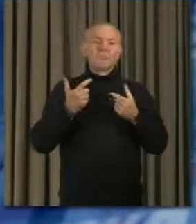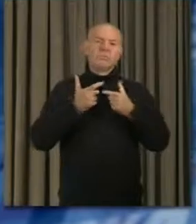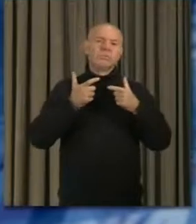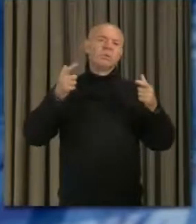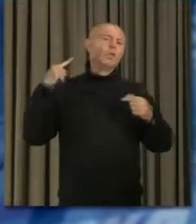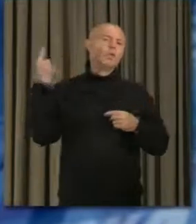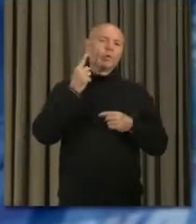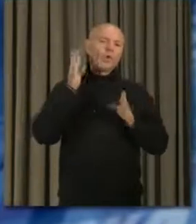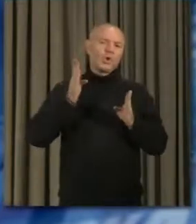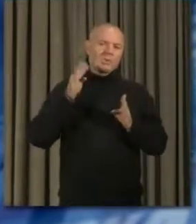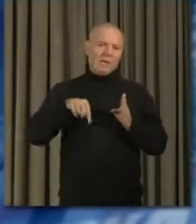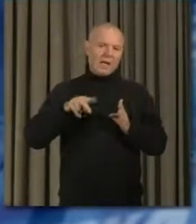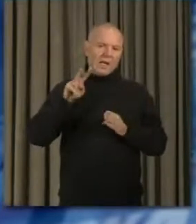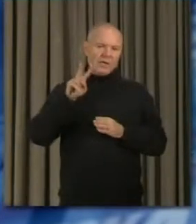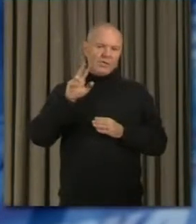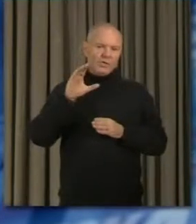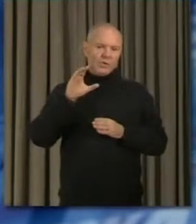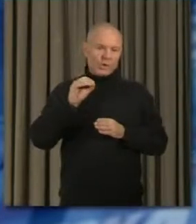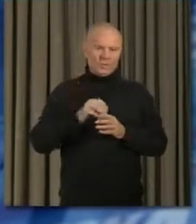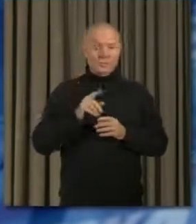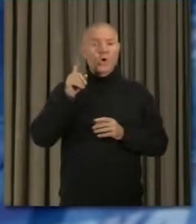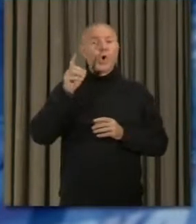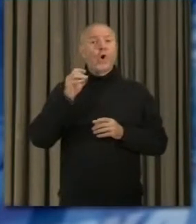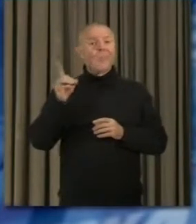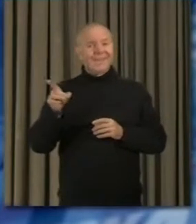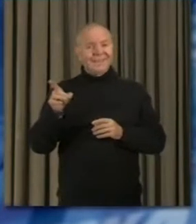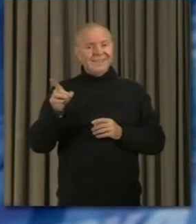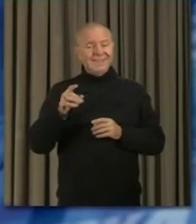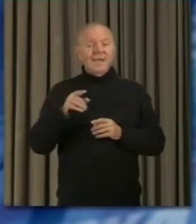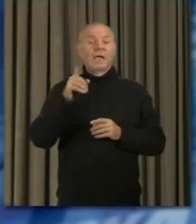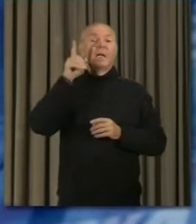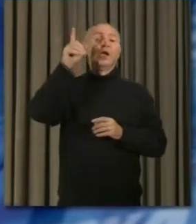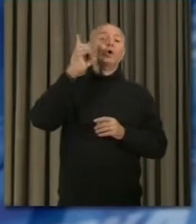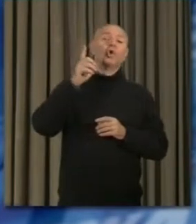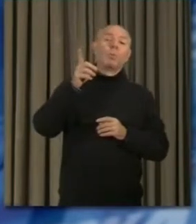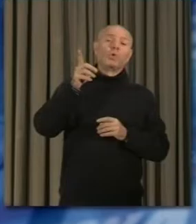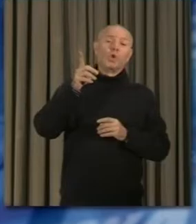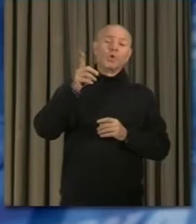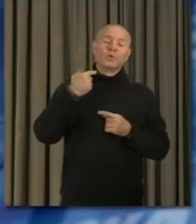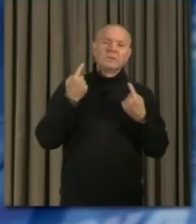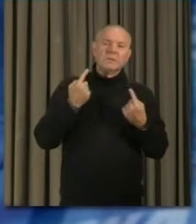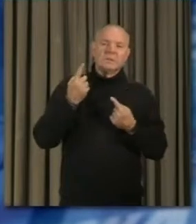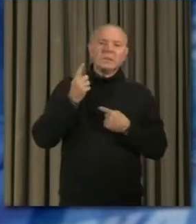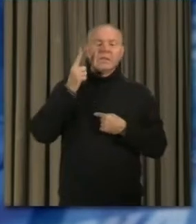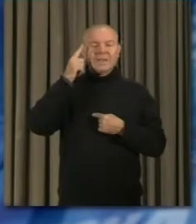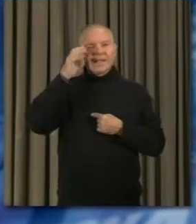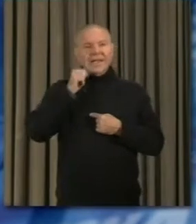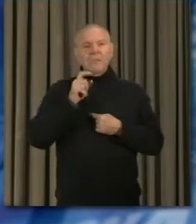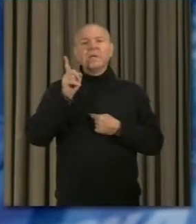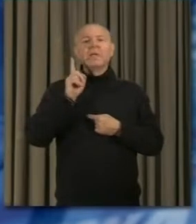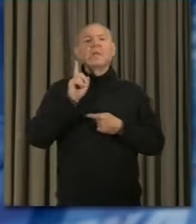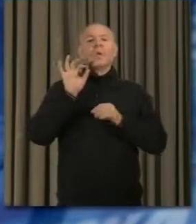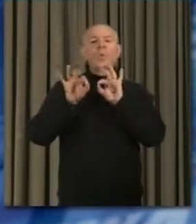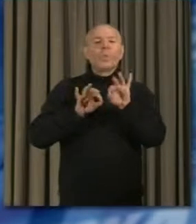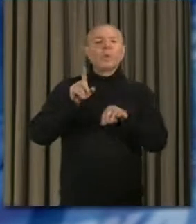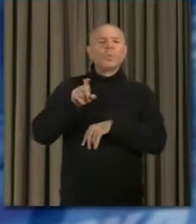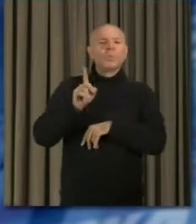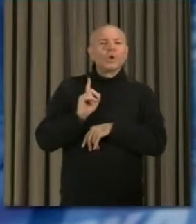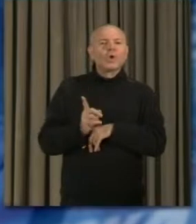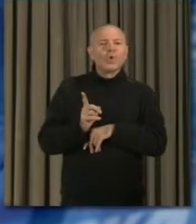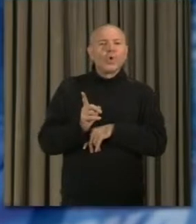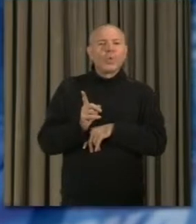VCO già partita la sistemazione per quello di Omenia per il San Biagio si sta attendendo di capire dove sarà ubicata l'oncologia a